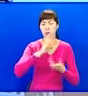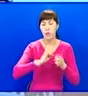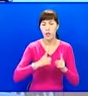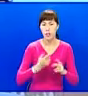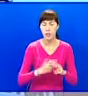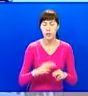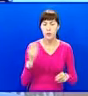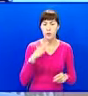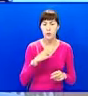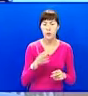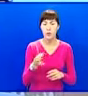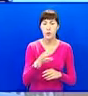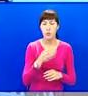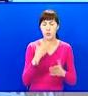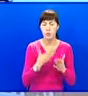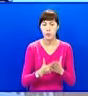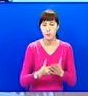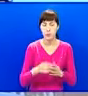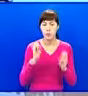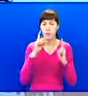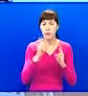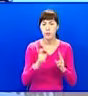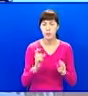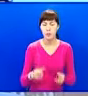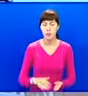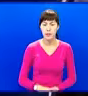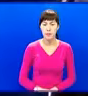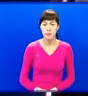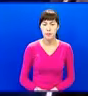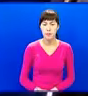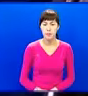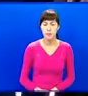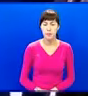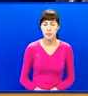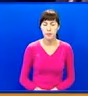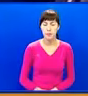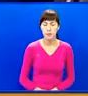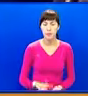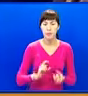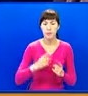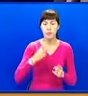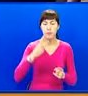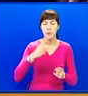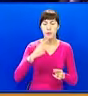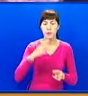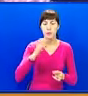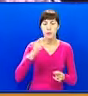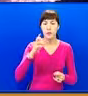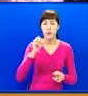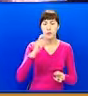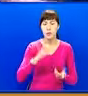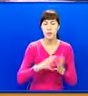Олардың дені сол өңірде сұранысқа ие мамандық иелері. Көшкелескен 21 отбасы Дербісек ауылының